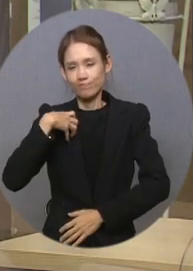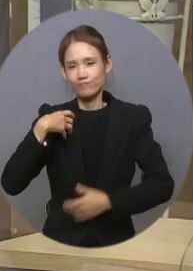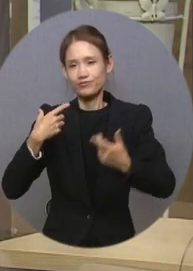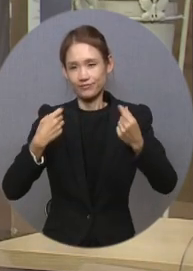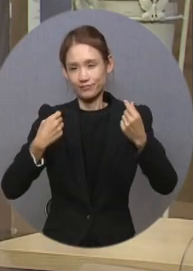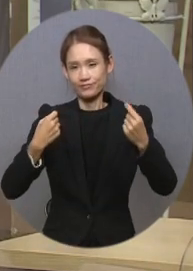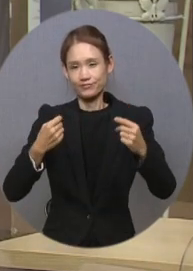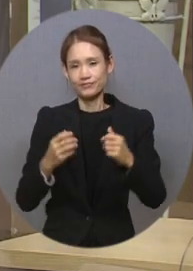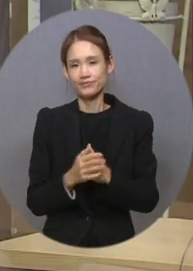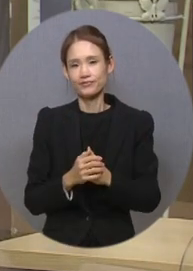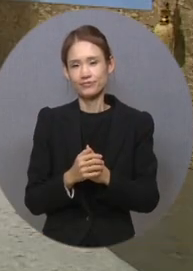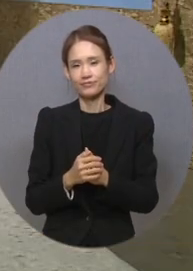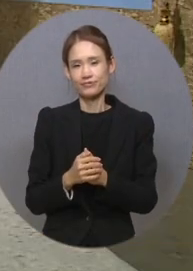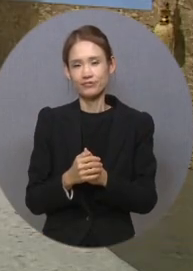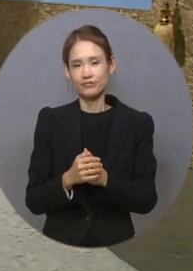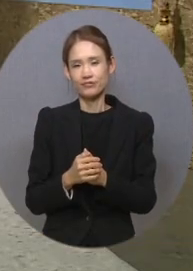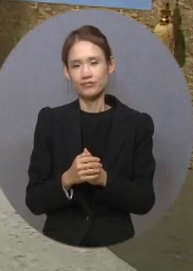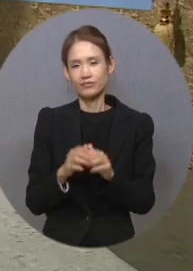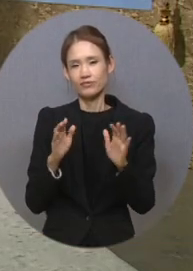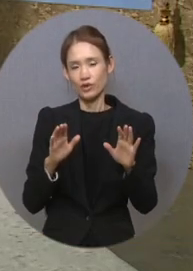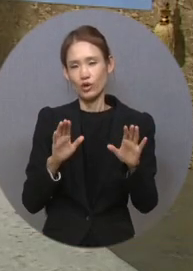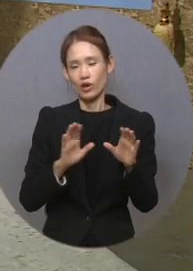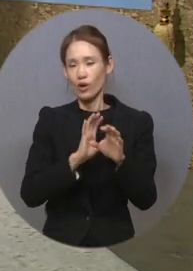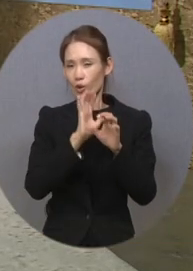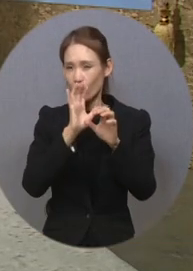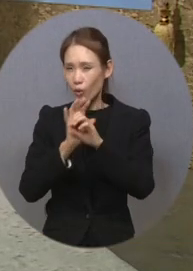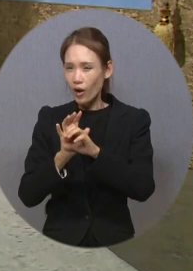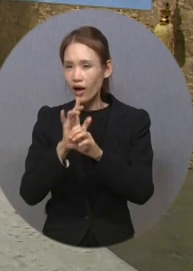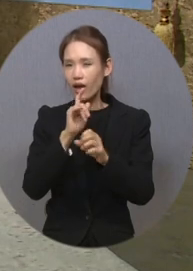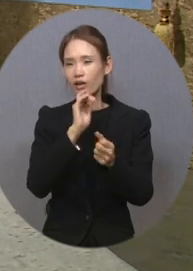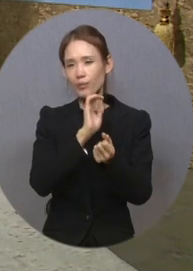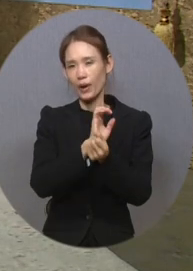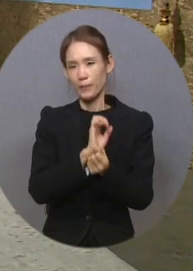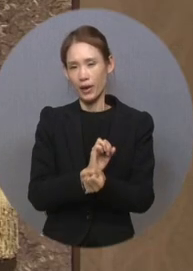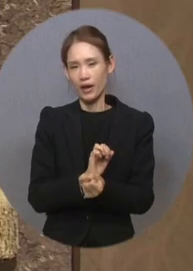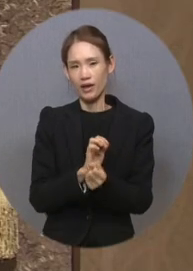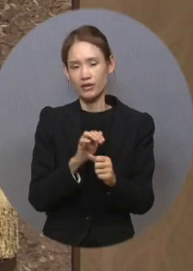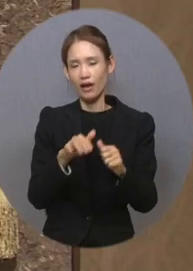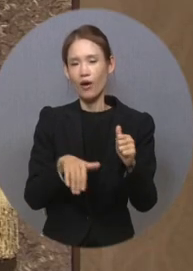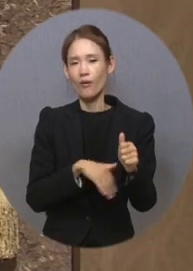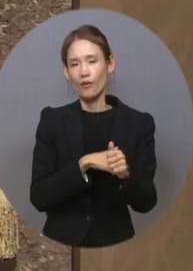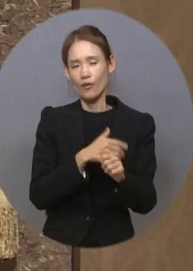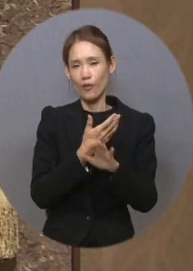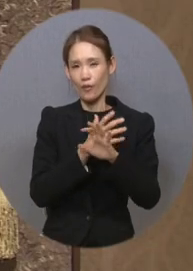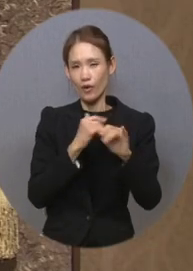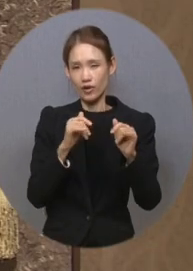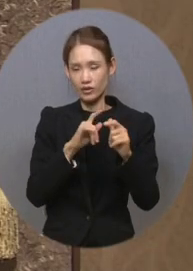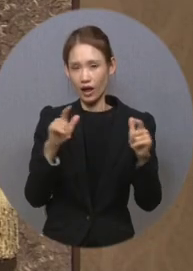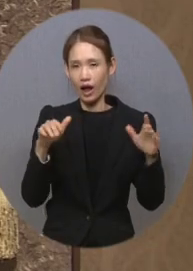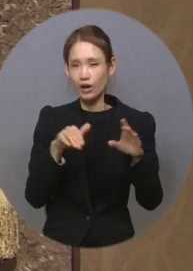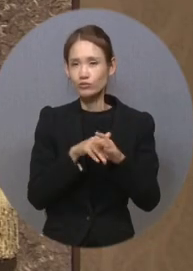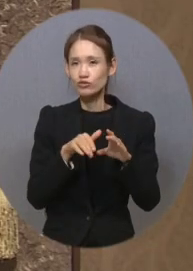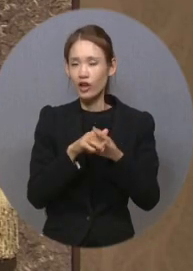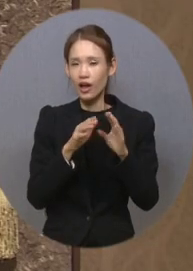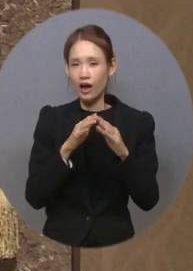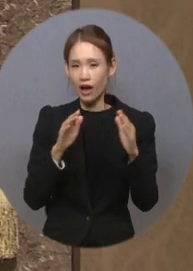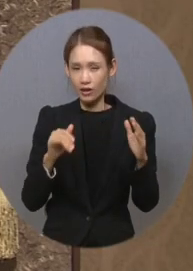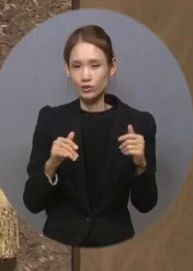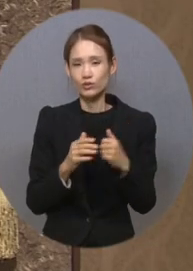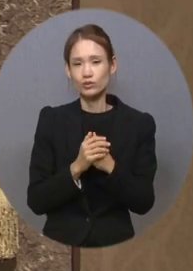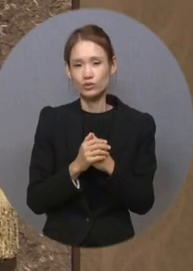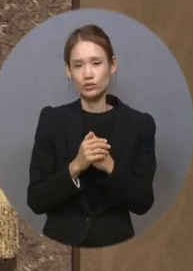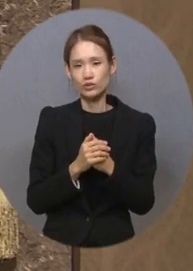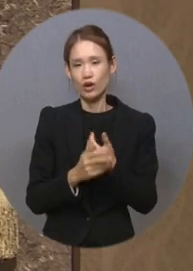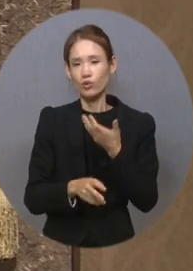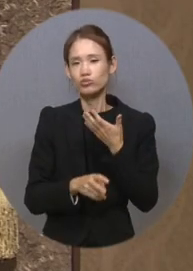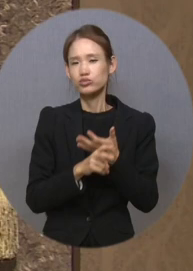같은데요. 네. 정말 그게 이번에 코로나 상황에서 예. 그 외국인 다문화 가족도 있지만은 또 그